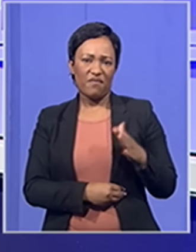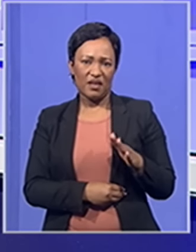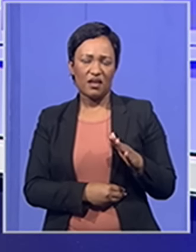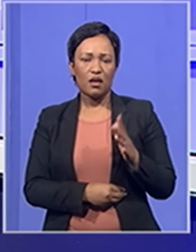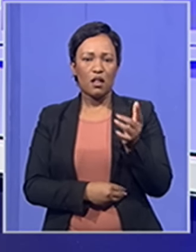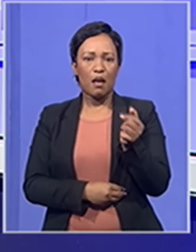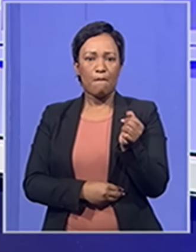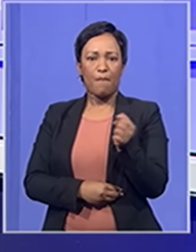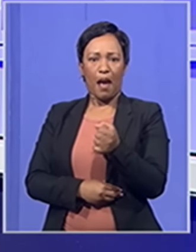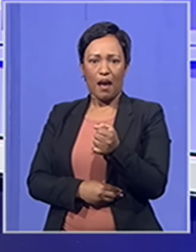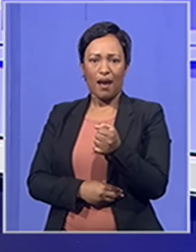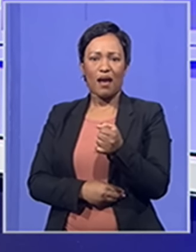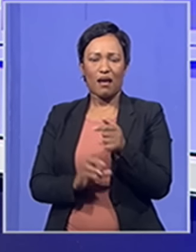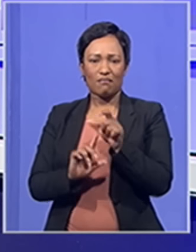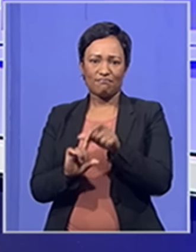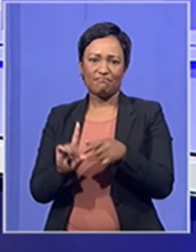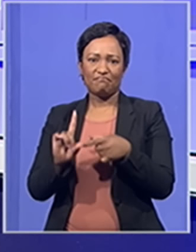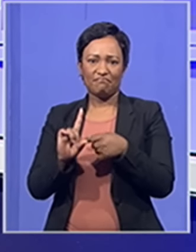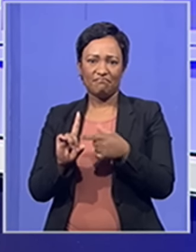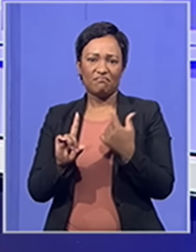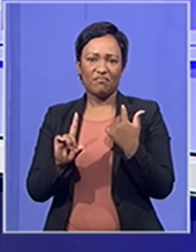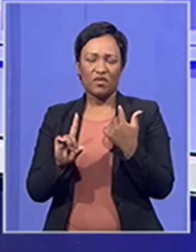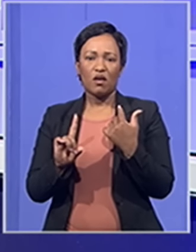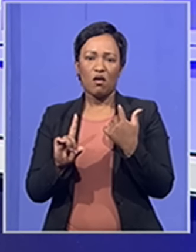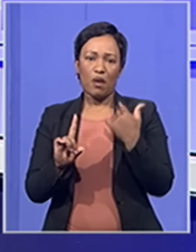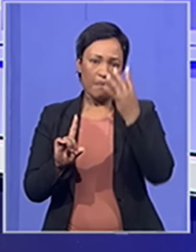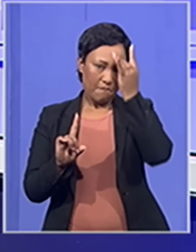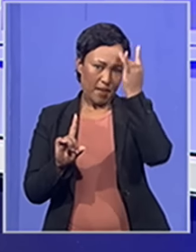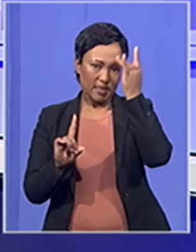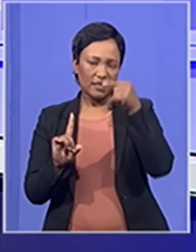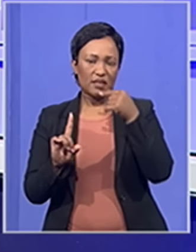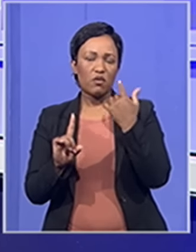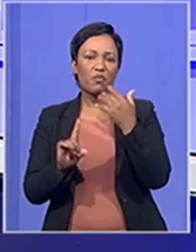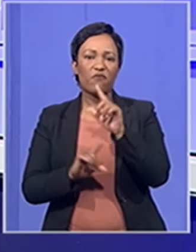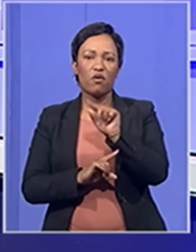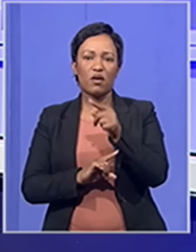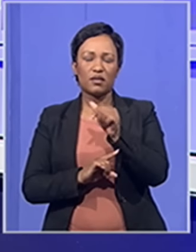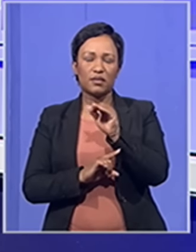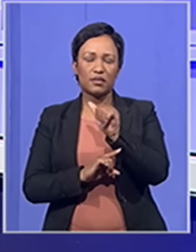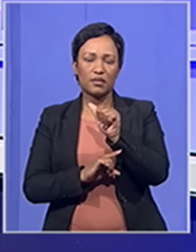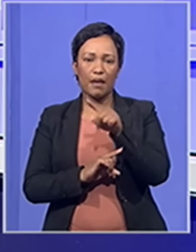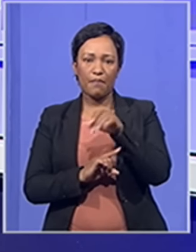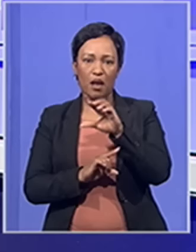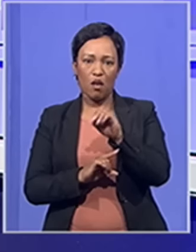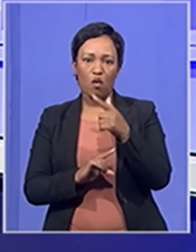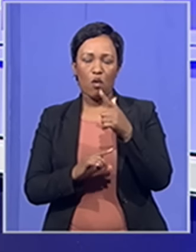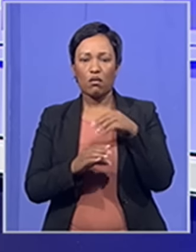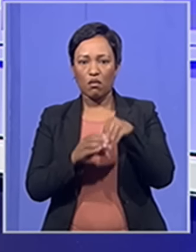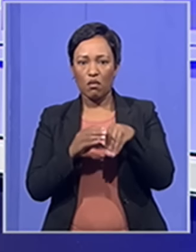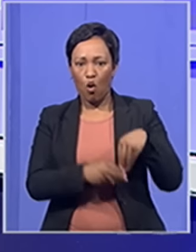masepaleng go latela go sekegiwa ga motsamaisi wa masepala Thapelo Matlala yo latofadiwang ka bonwenwe.